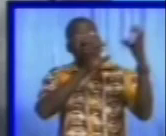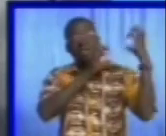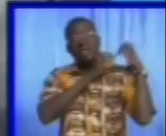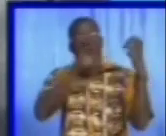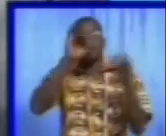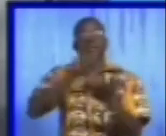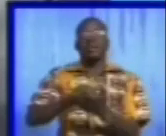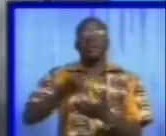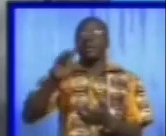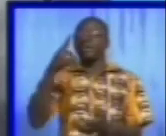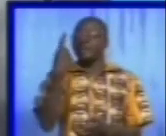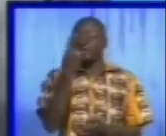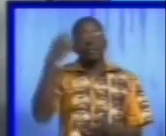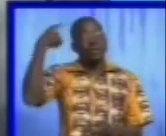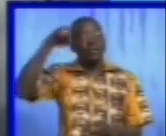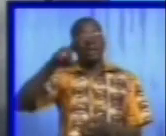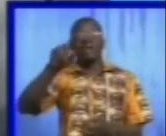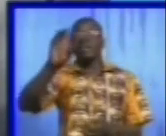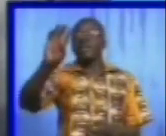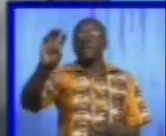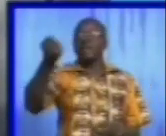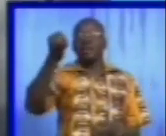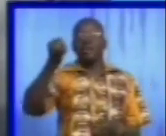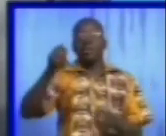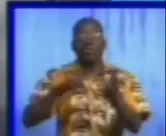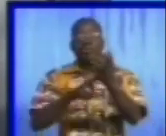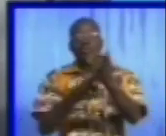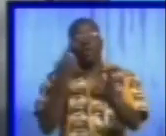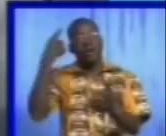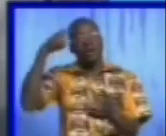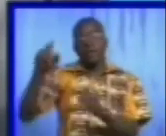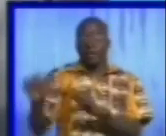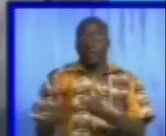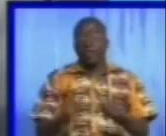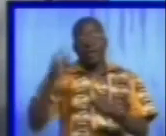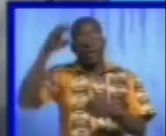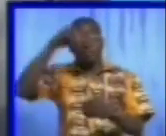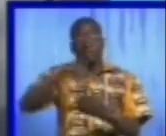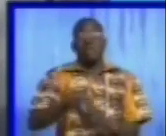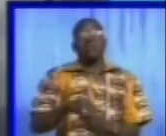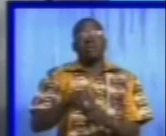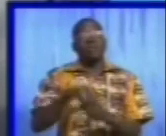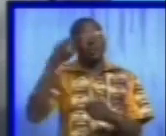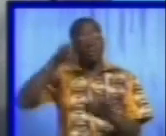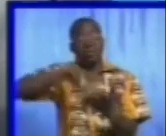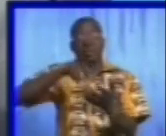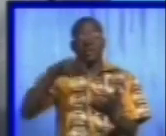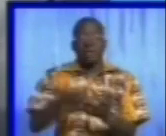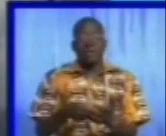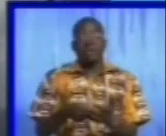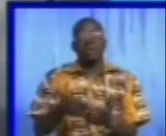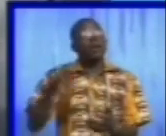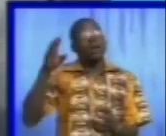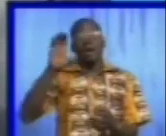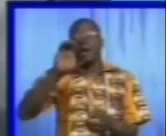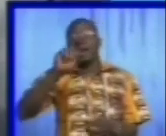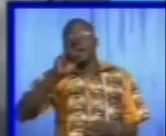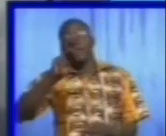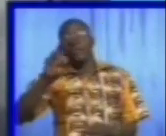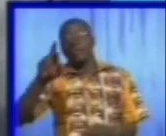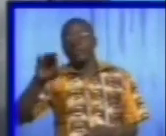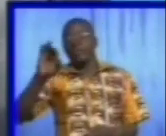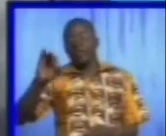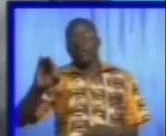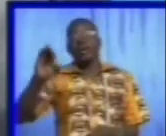la sixième fois que la CNSS est engagée auprès de ses pensionnés dans ce sens. Pour la CARFO, c'est la quatrième fois cette